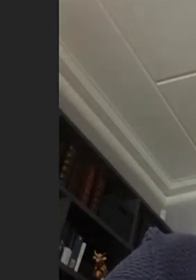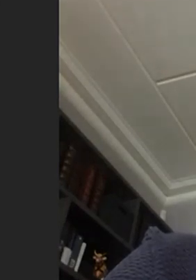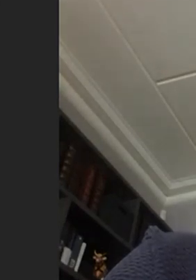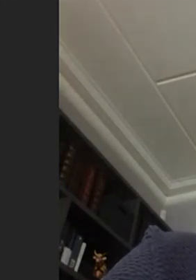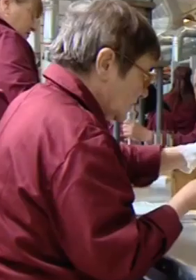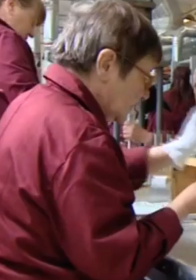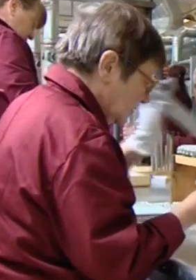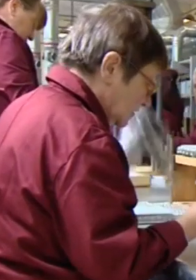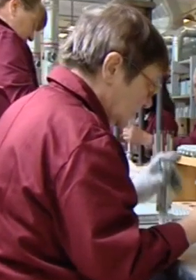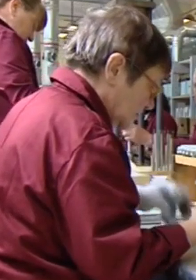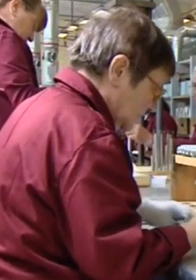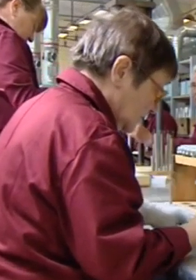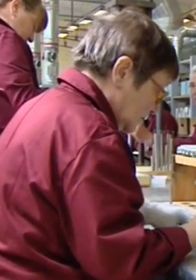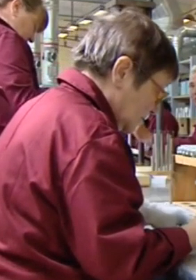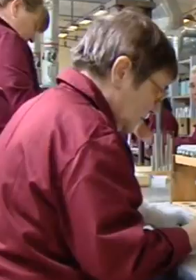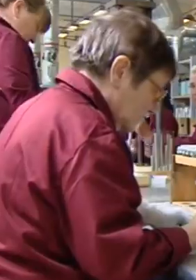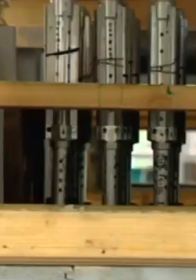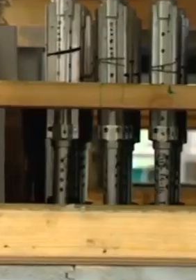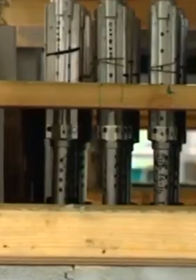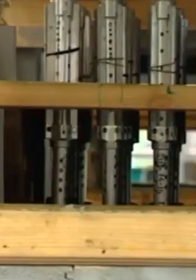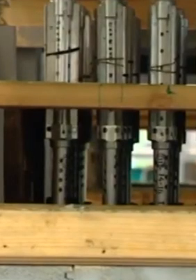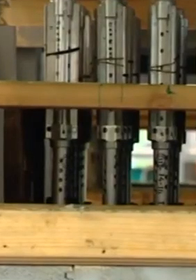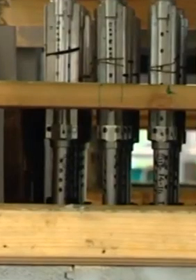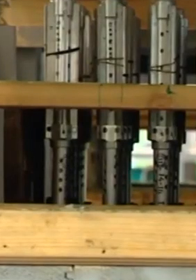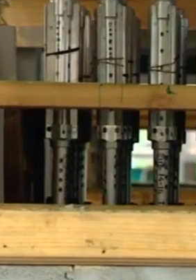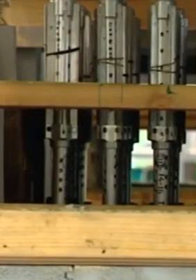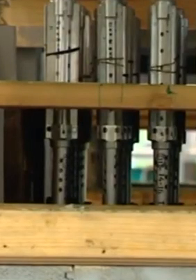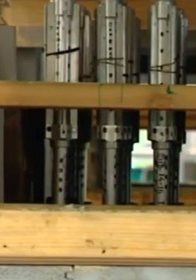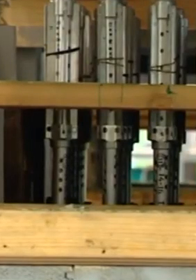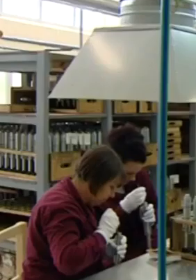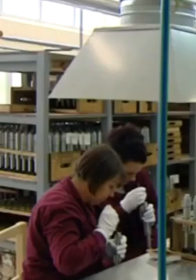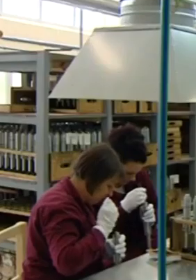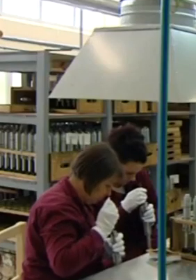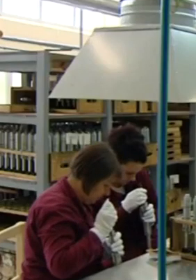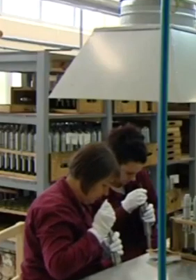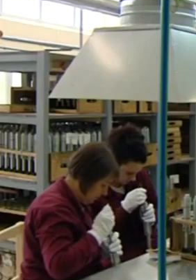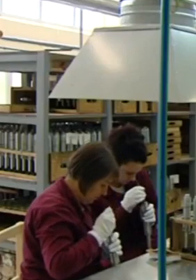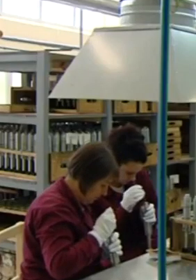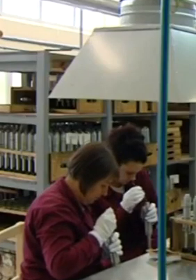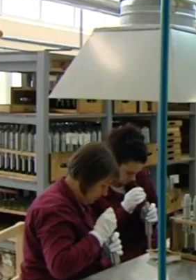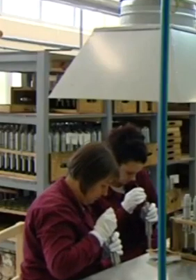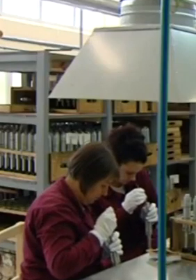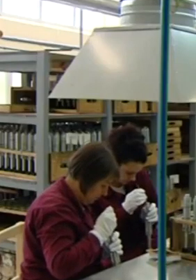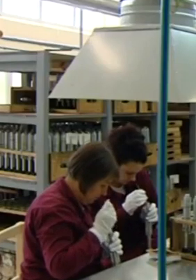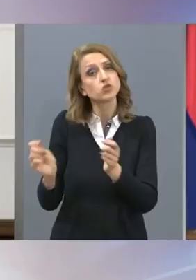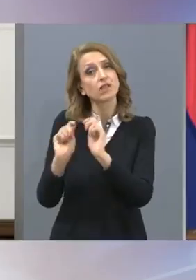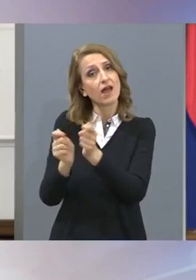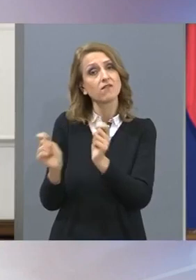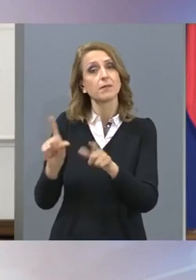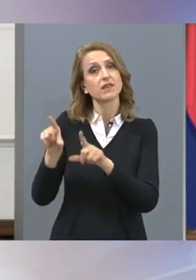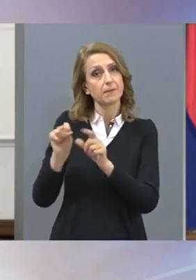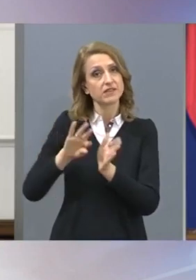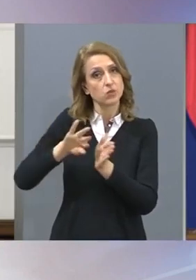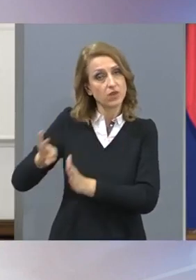трите страни. Представители на АйКБ и КРИБ са изразили своите резерви относно приетите от тристранния съвет текстове.